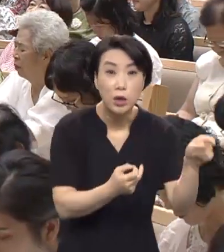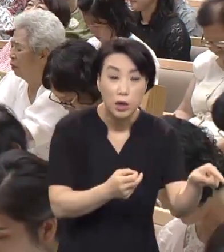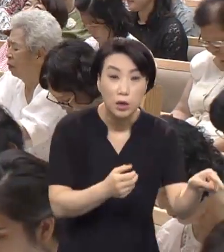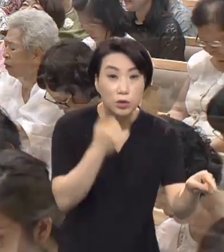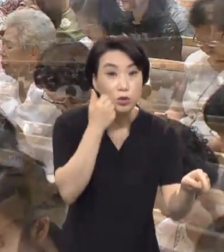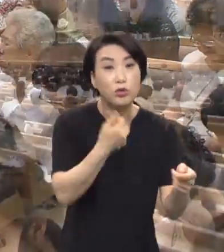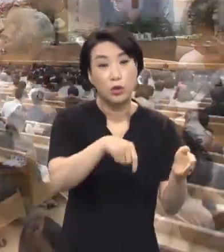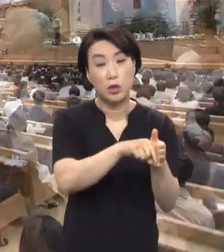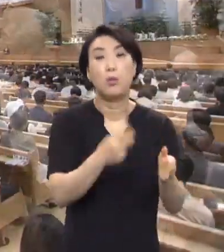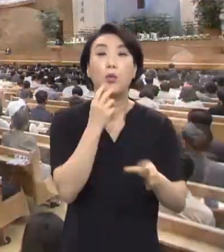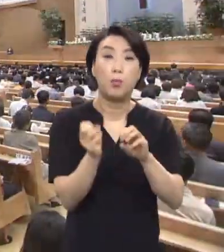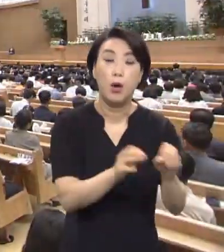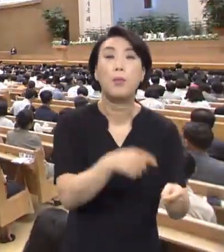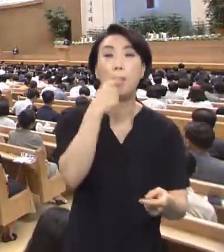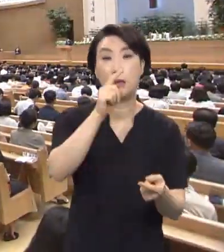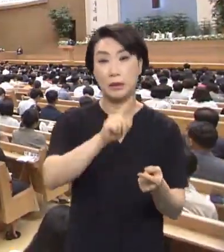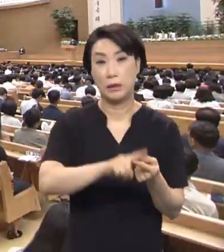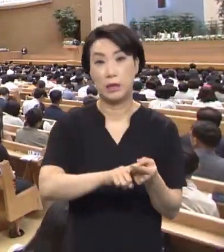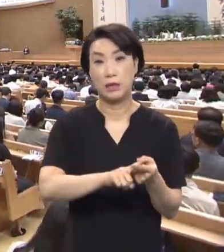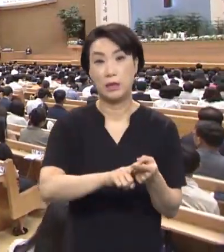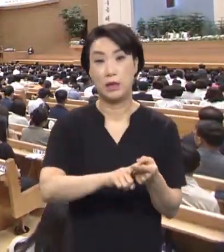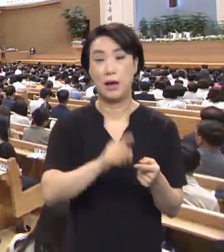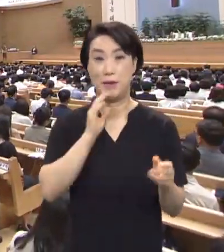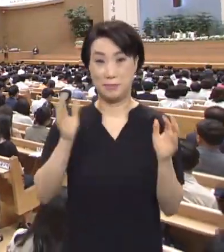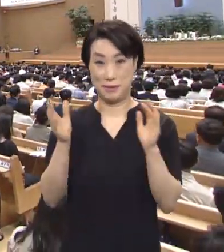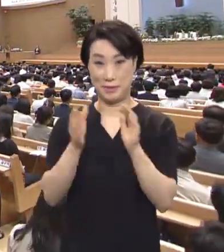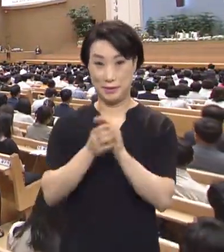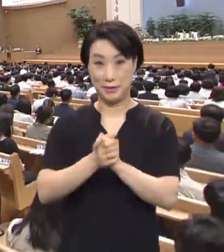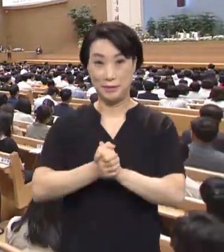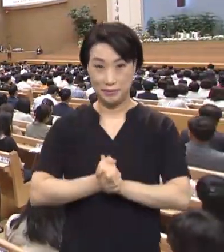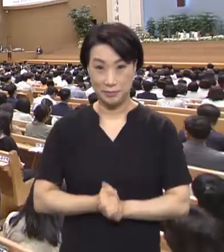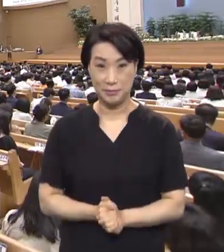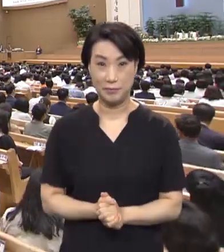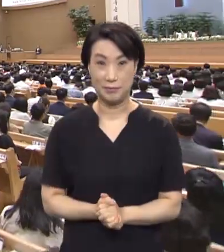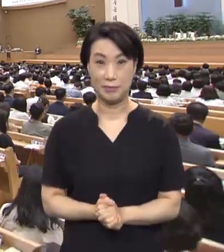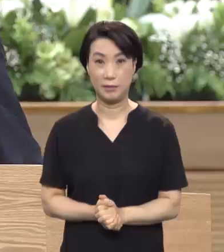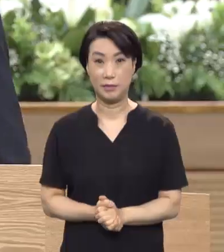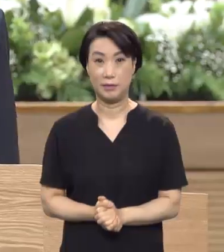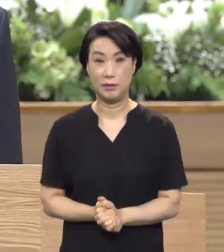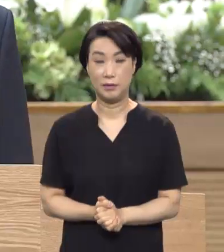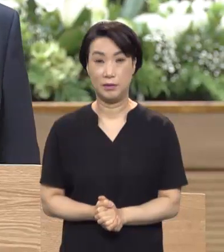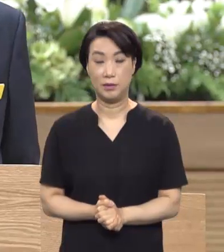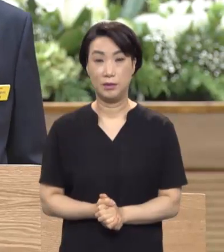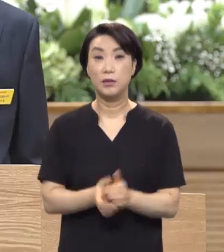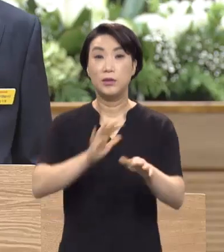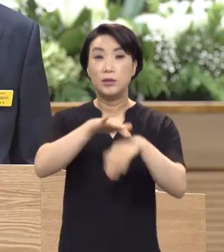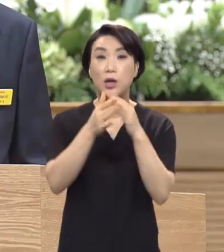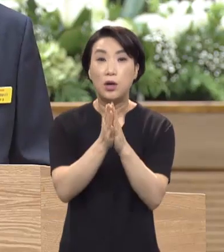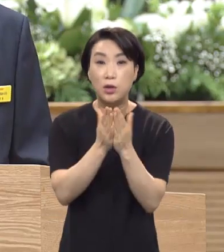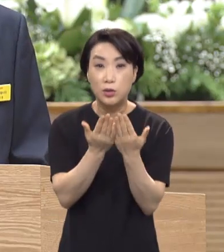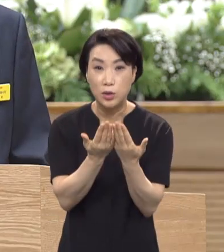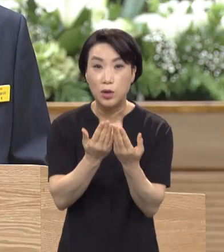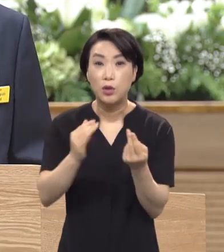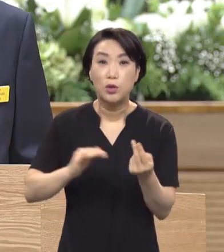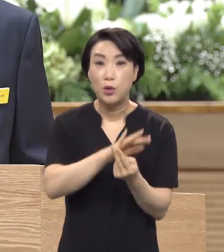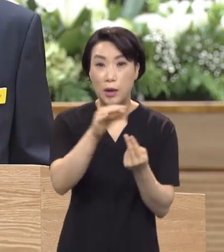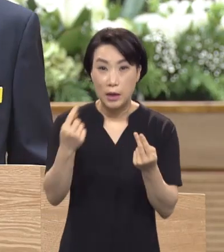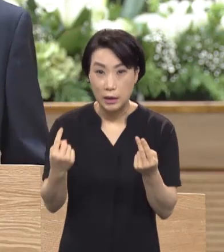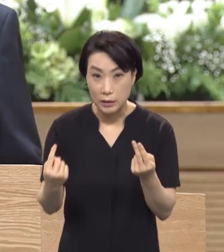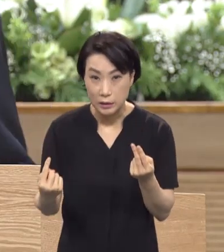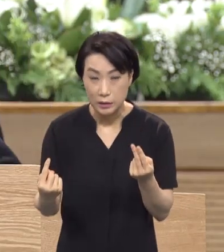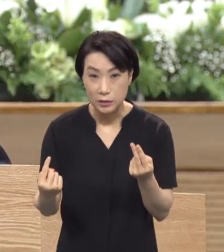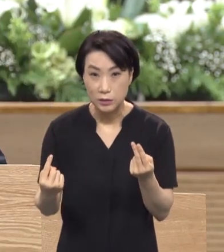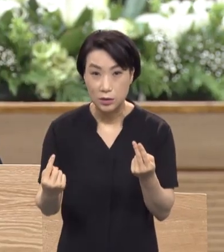목숨을 버리는 것이 마땅하니라. 아멘. 아멘. 요한 1서